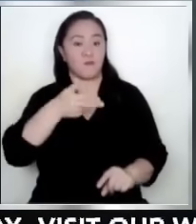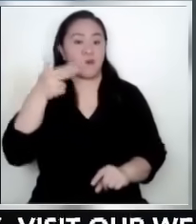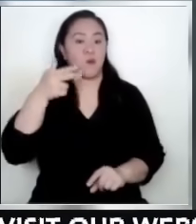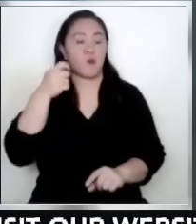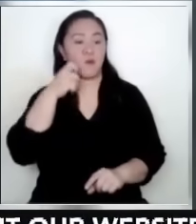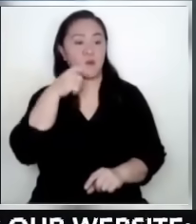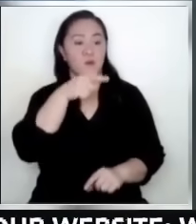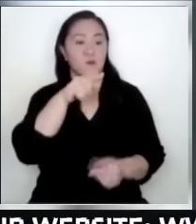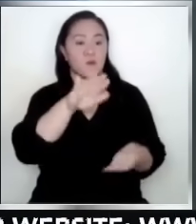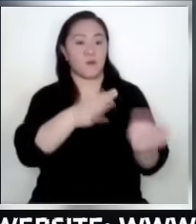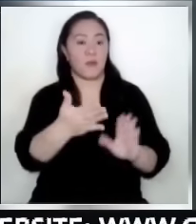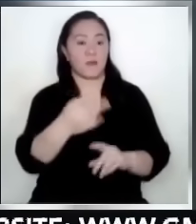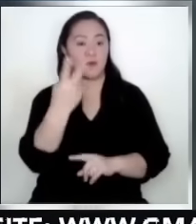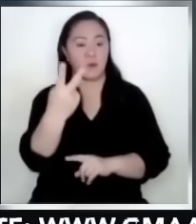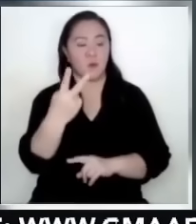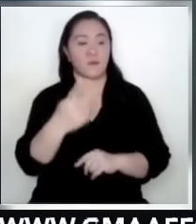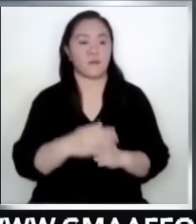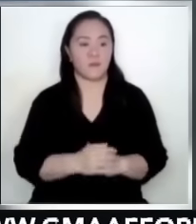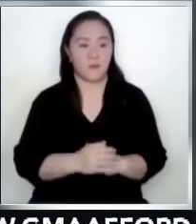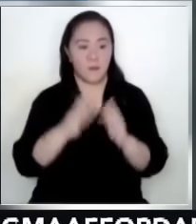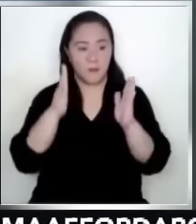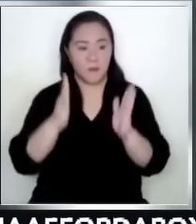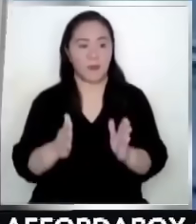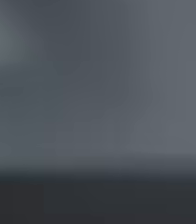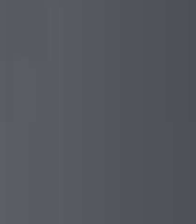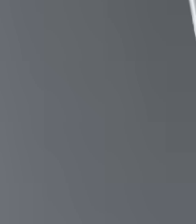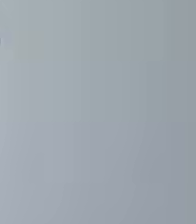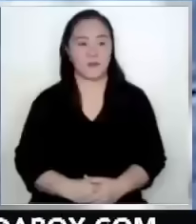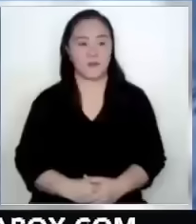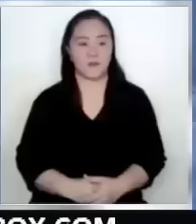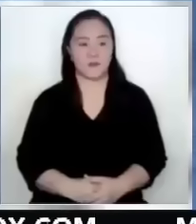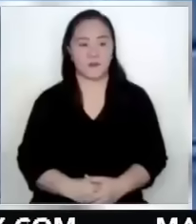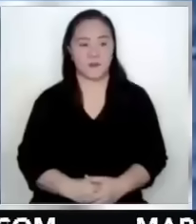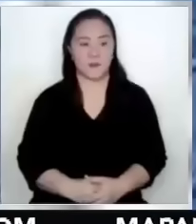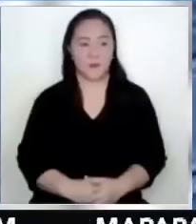ng dalawa. Yan ang aking tinutukan.